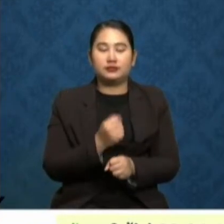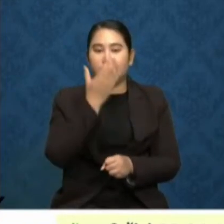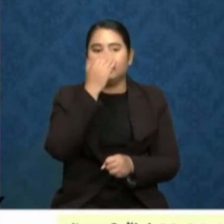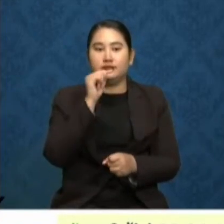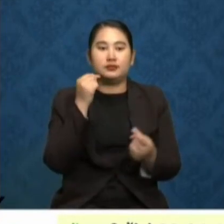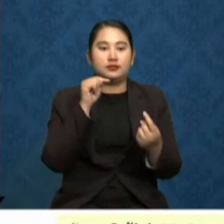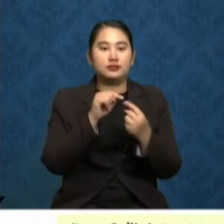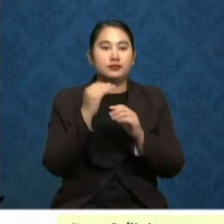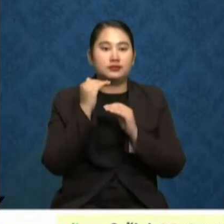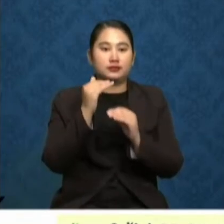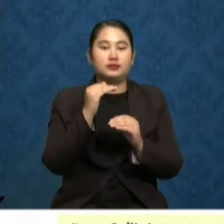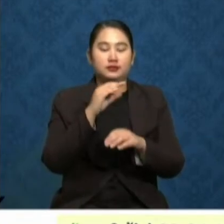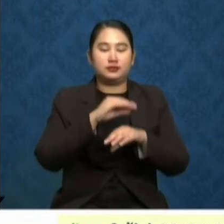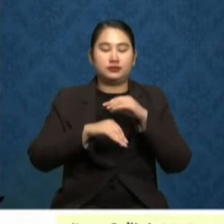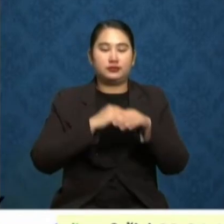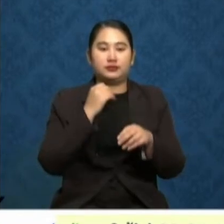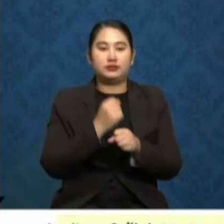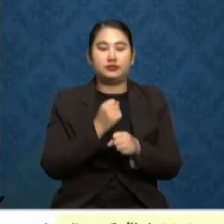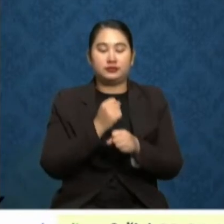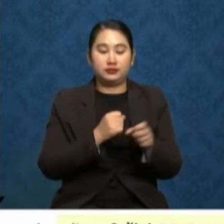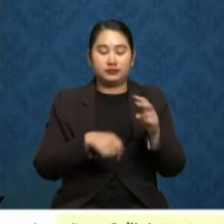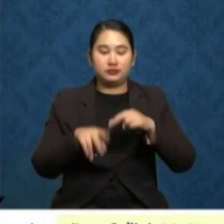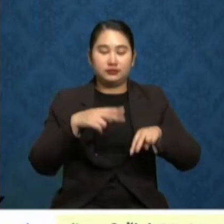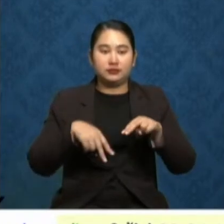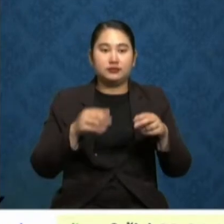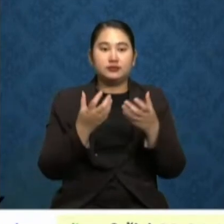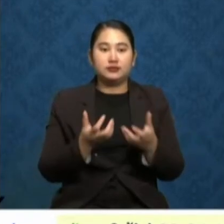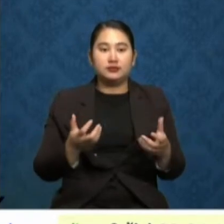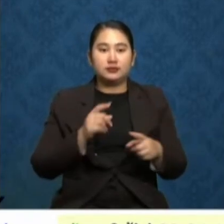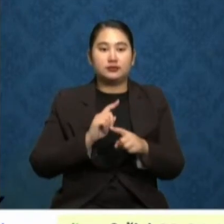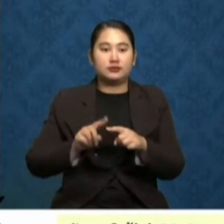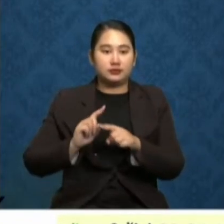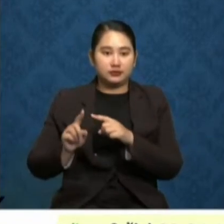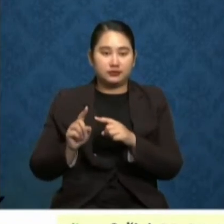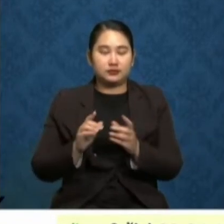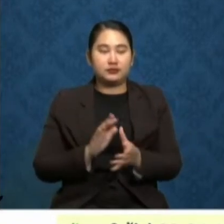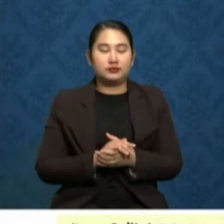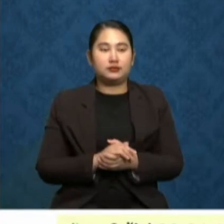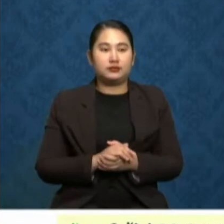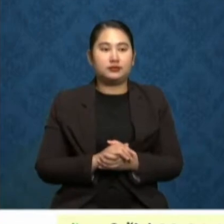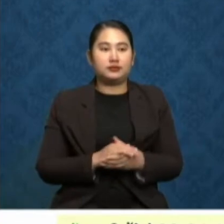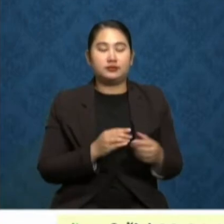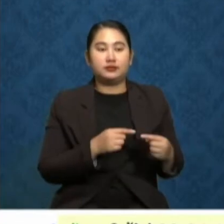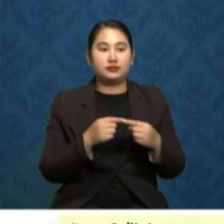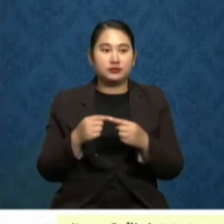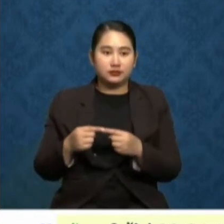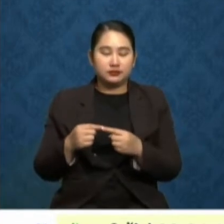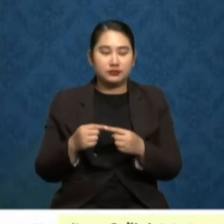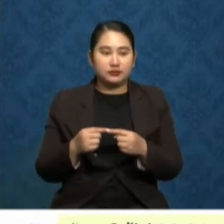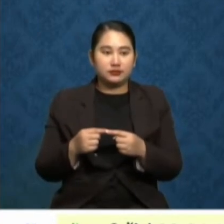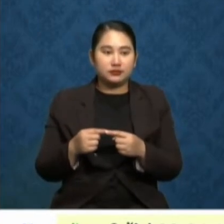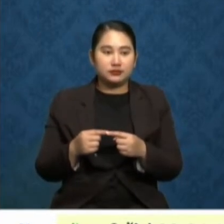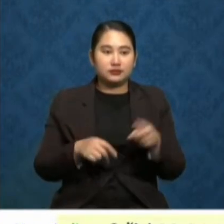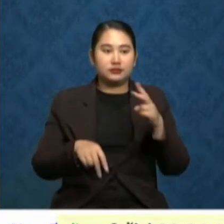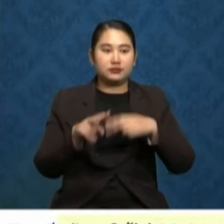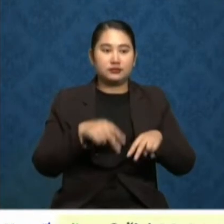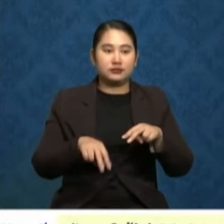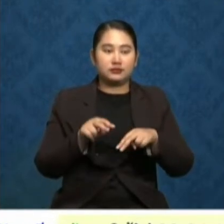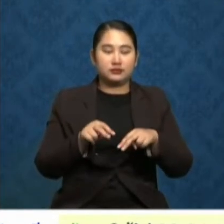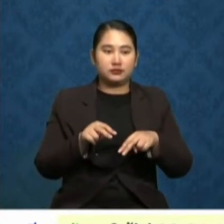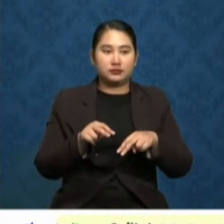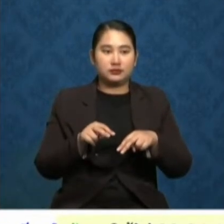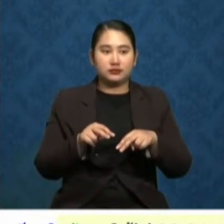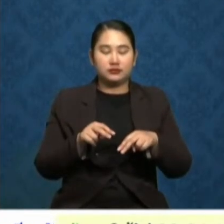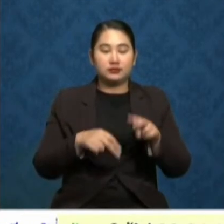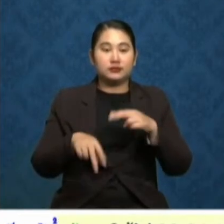เพื่อกำหนดโครงการอนุรักษ์และดูแลทรัยกรธรมชาติและจะได้ส่งให้กรมคารปกคอรสวด